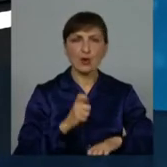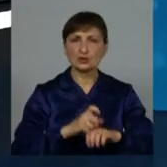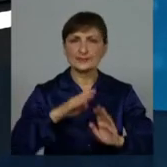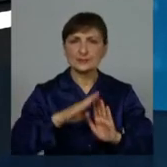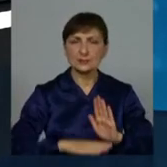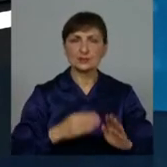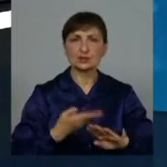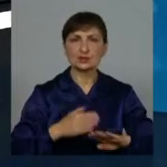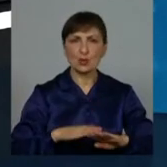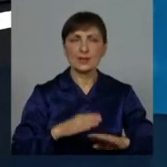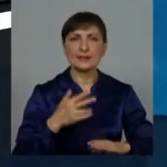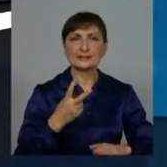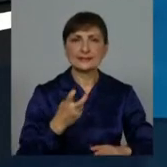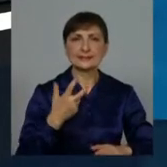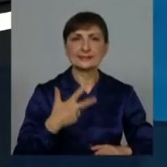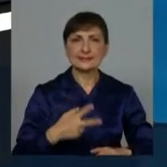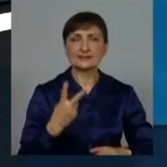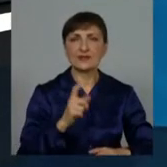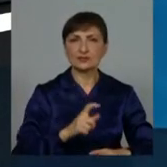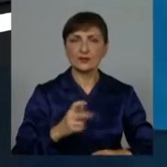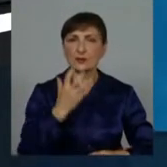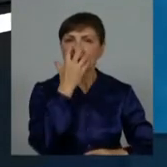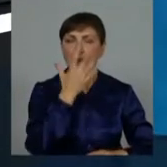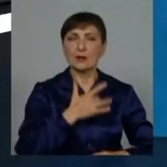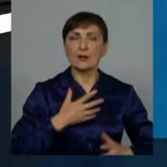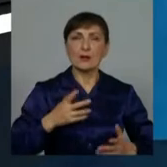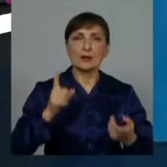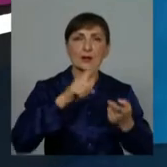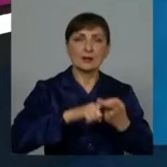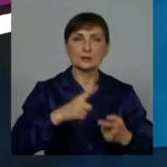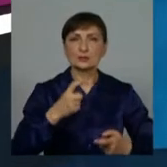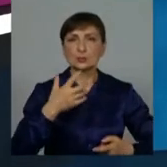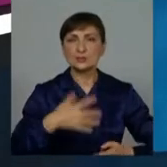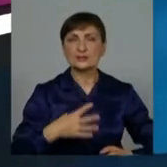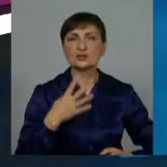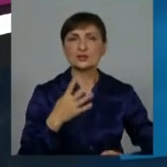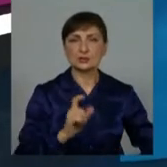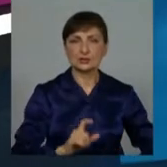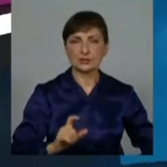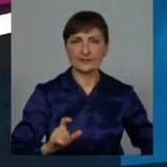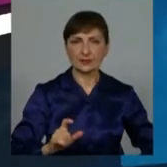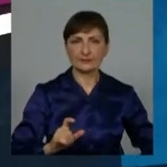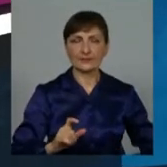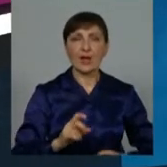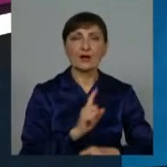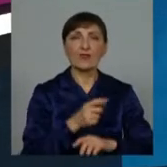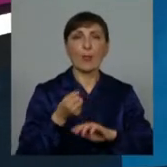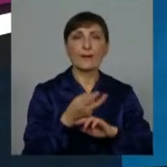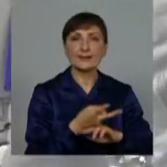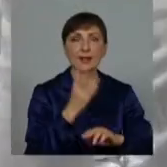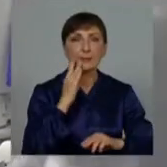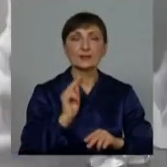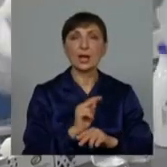тяжести 332 пациента. К аппаратам ИВЛ подключены 154 соотечественника. В стационарах Алматы на